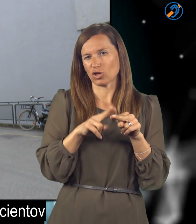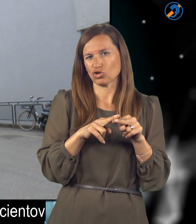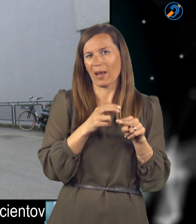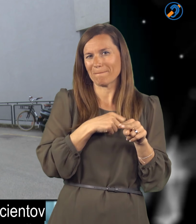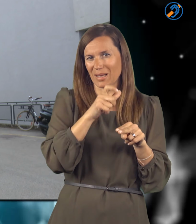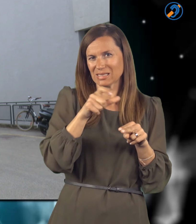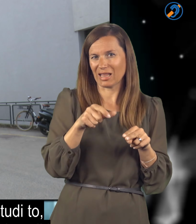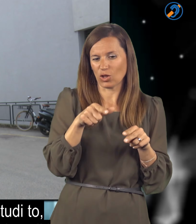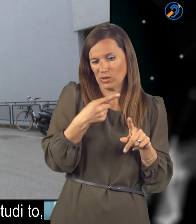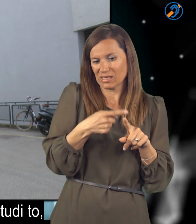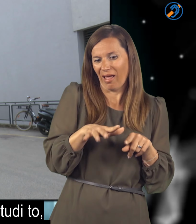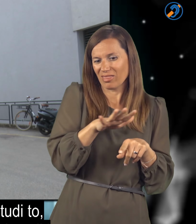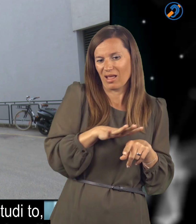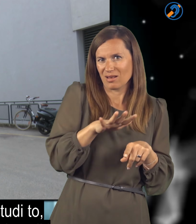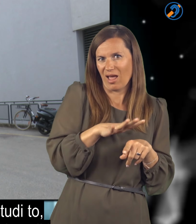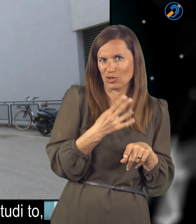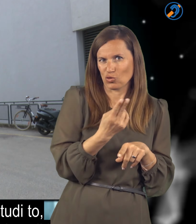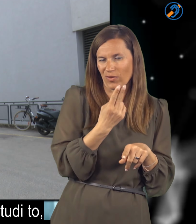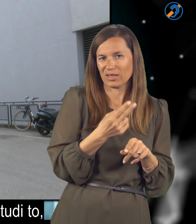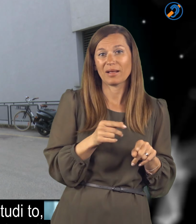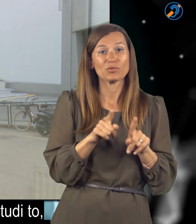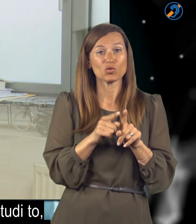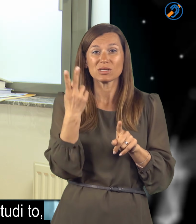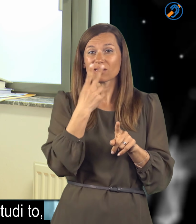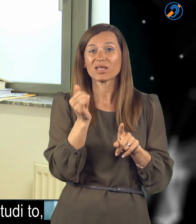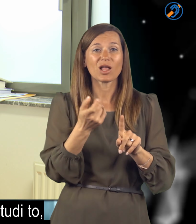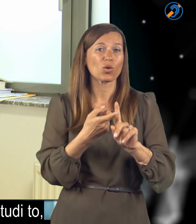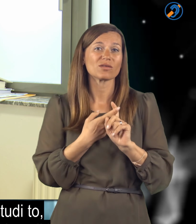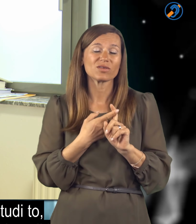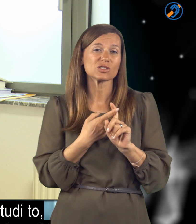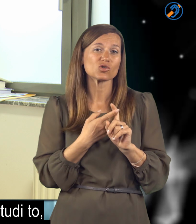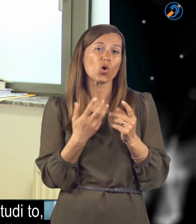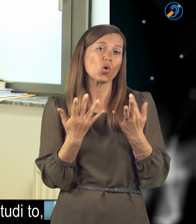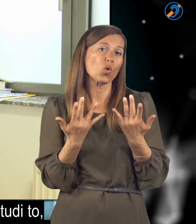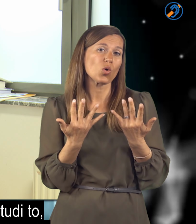konca Slovenije. Odvisno je seveda tudi to, koliko so